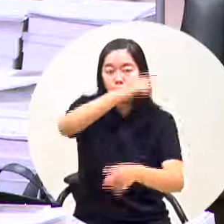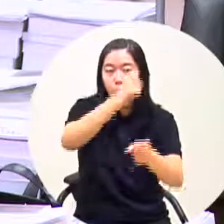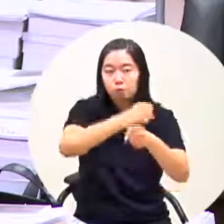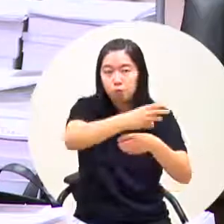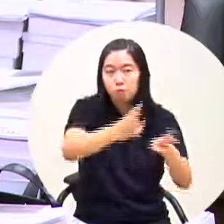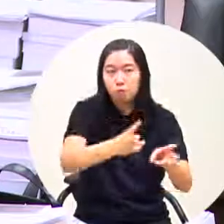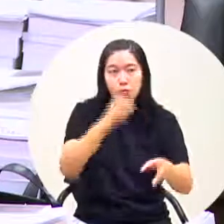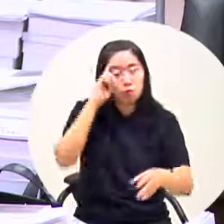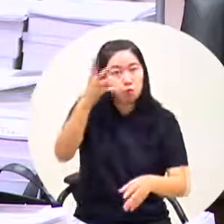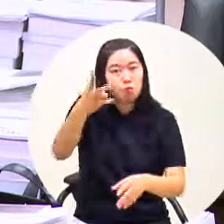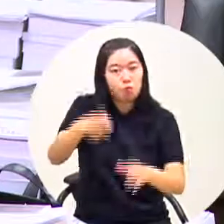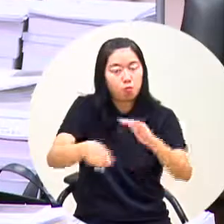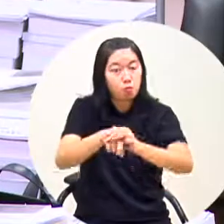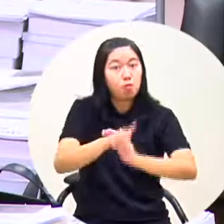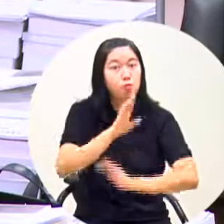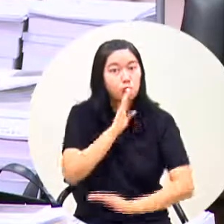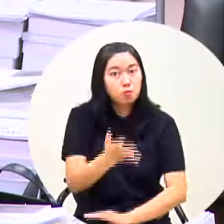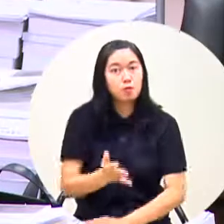就叫违法，不是吗？